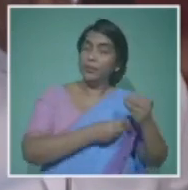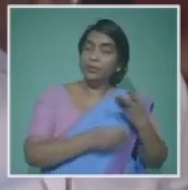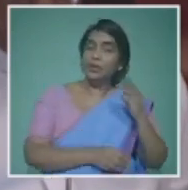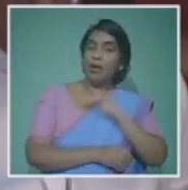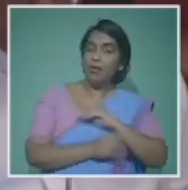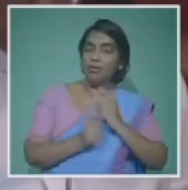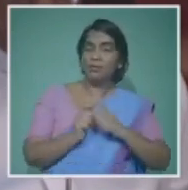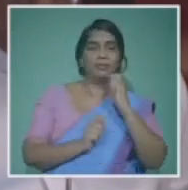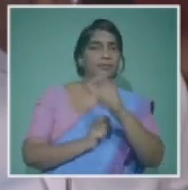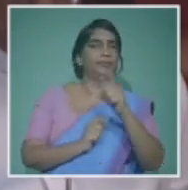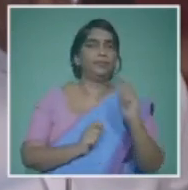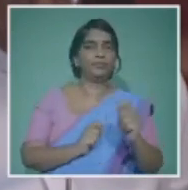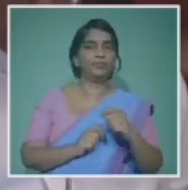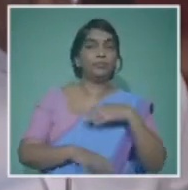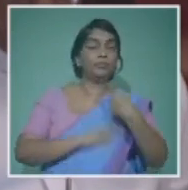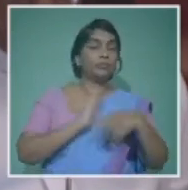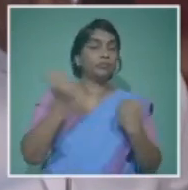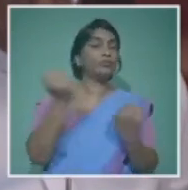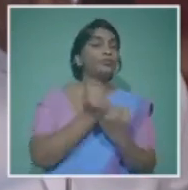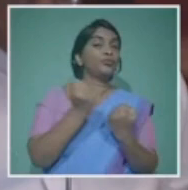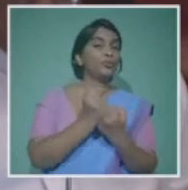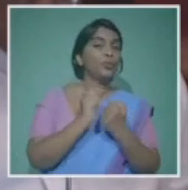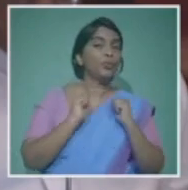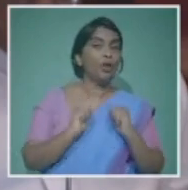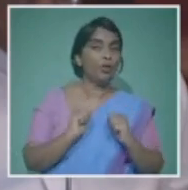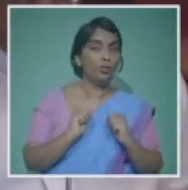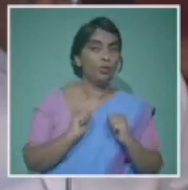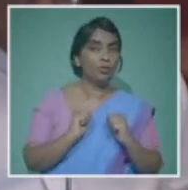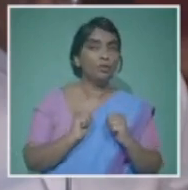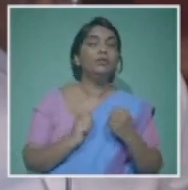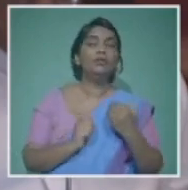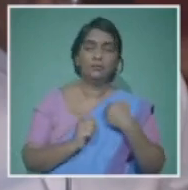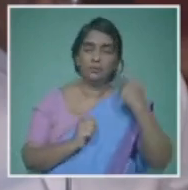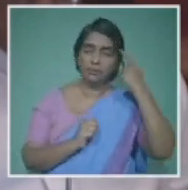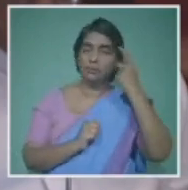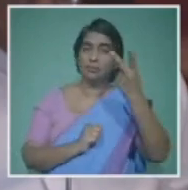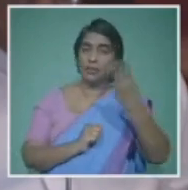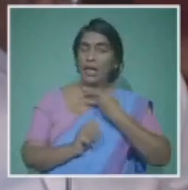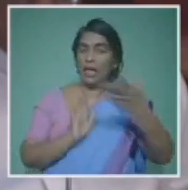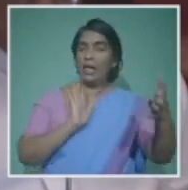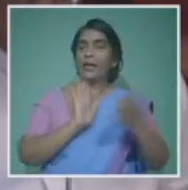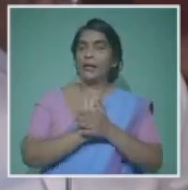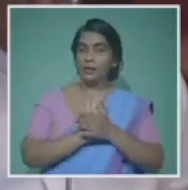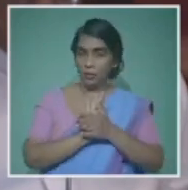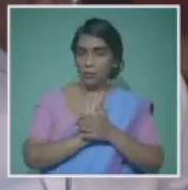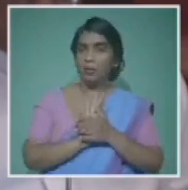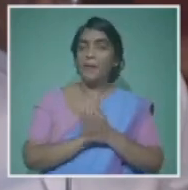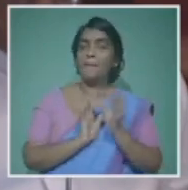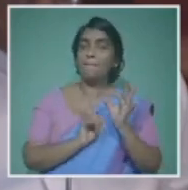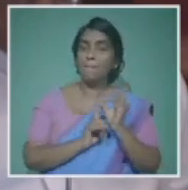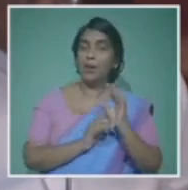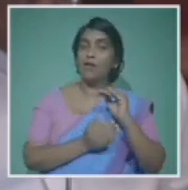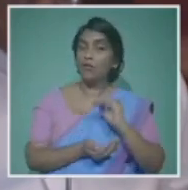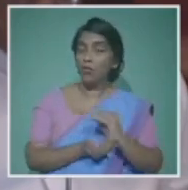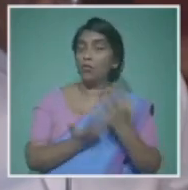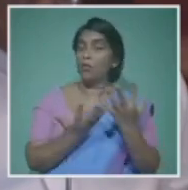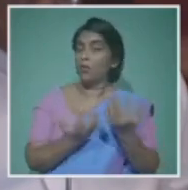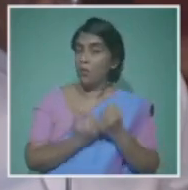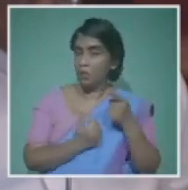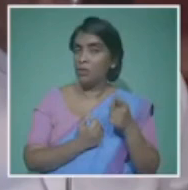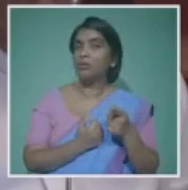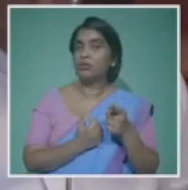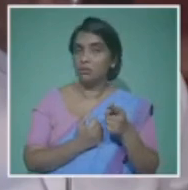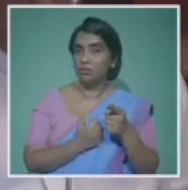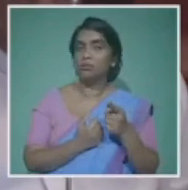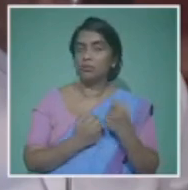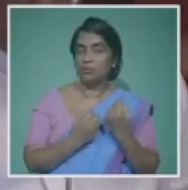Ini kau dah rata dah ayat tu ada ni. Ti bangkit dari api dekor lu beka uhela. Paut gali kaca itu awasnya. Api